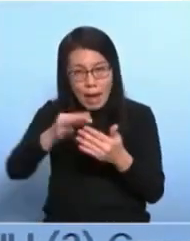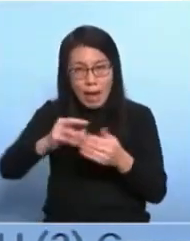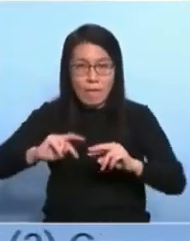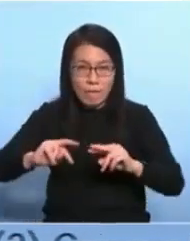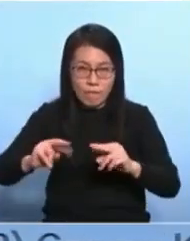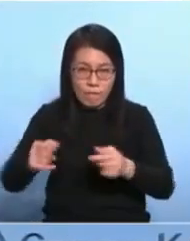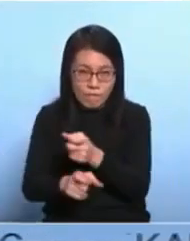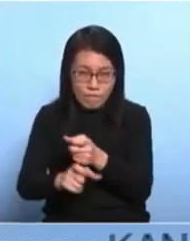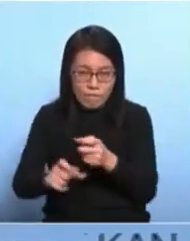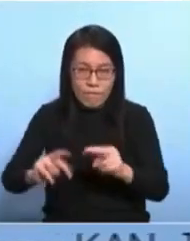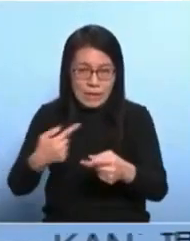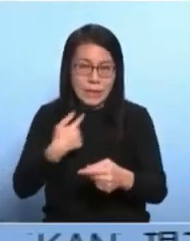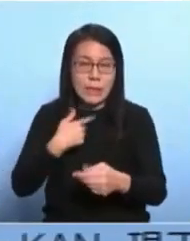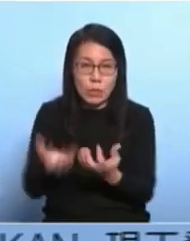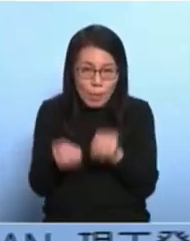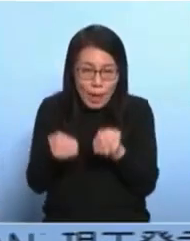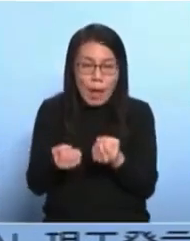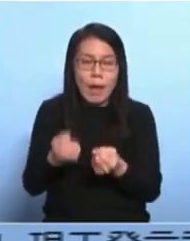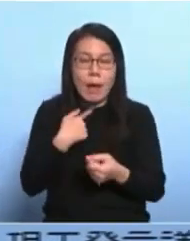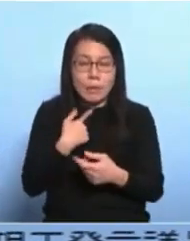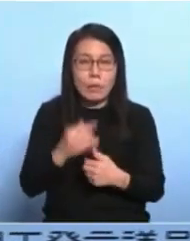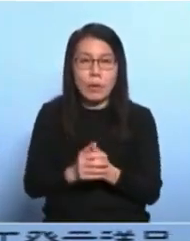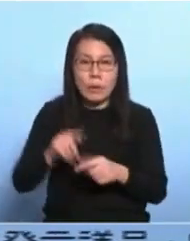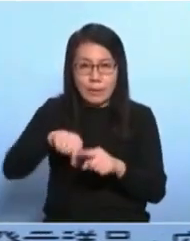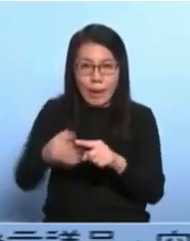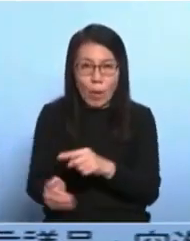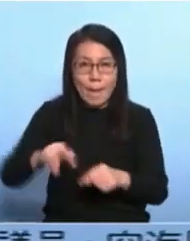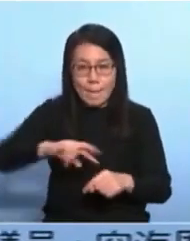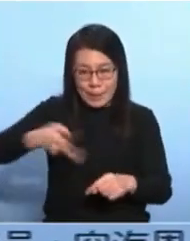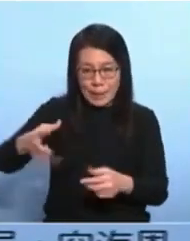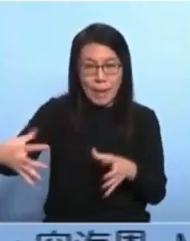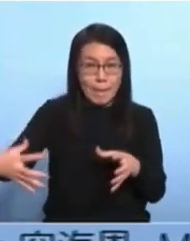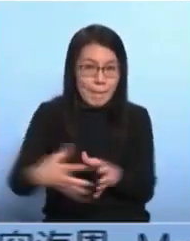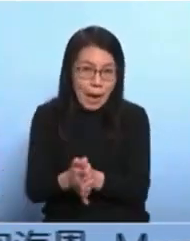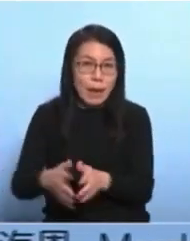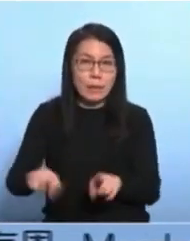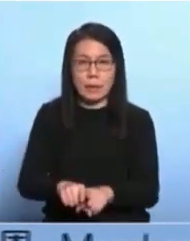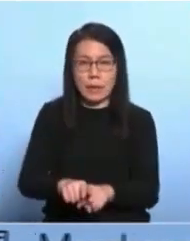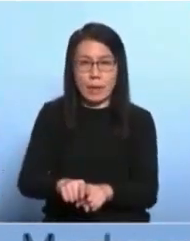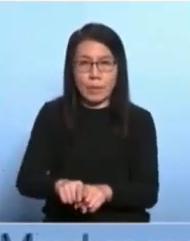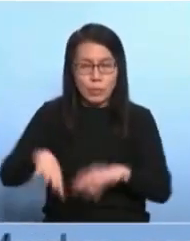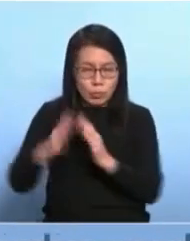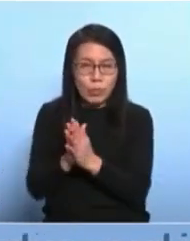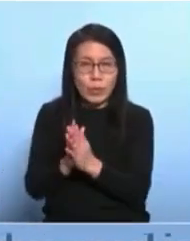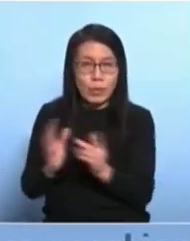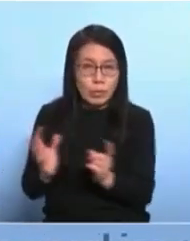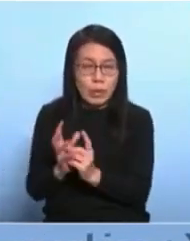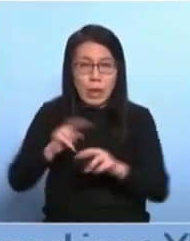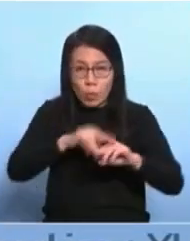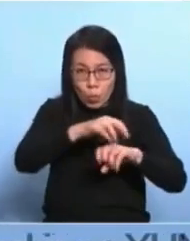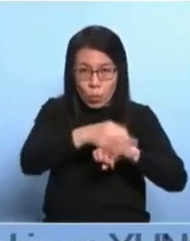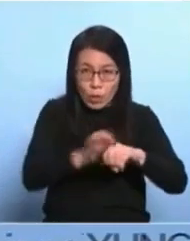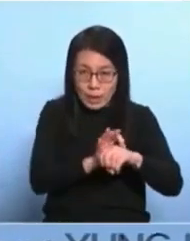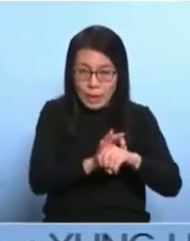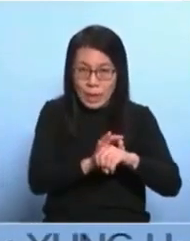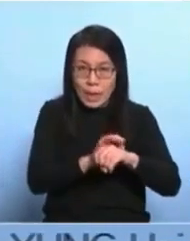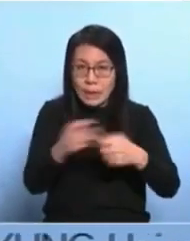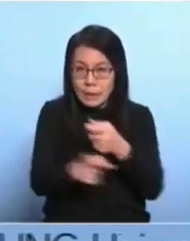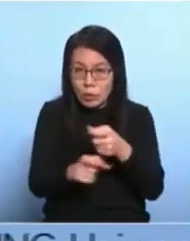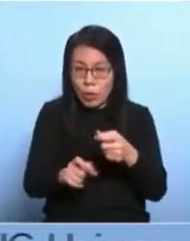的協同性、包容性，達至大灣區市場一體化，全面對接國際高標準市場規則體